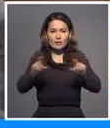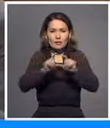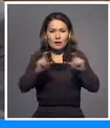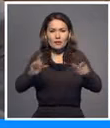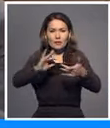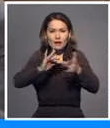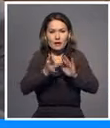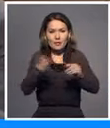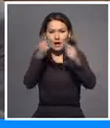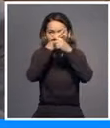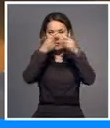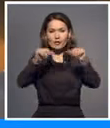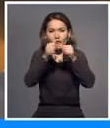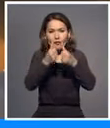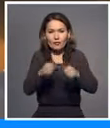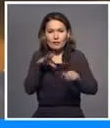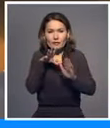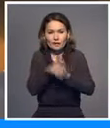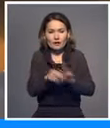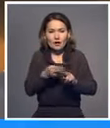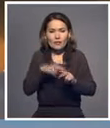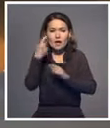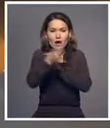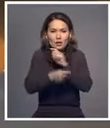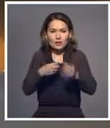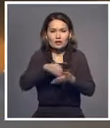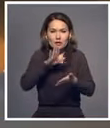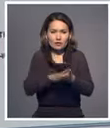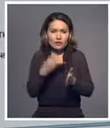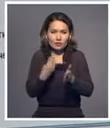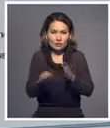веб-порталдағы ақпараттық форманы толтырып, тіркелген тауар жүргізушілер арасынан қалыптаспақ.